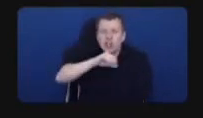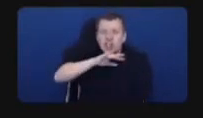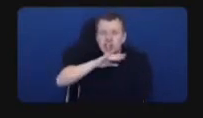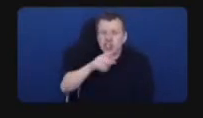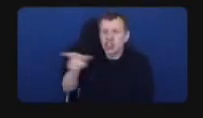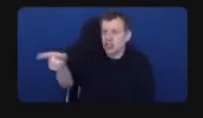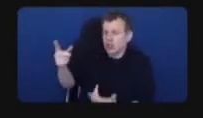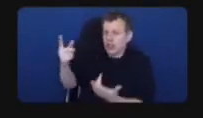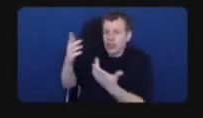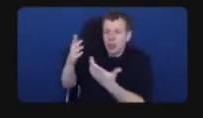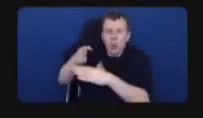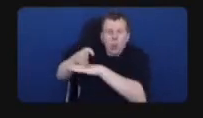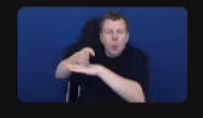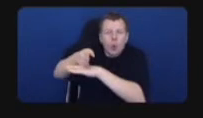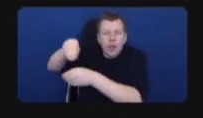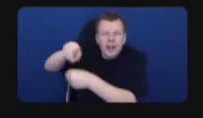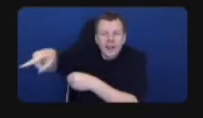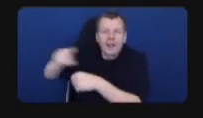水的区域。